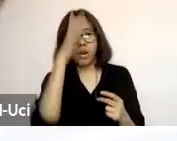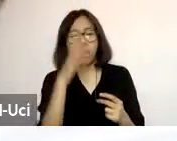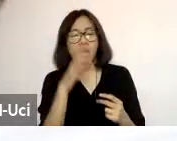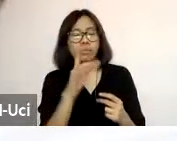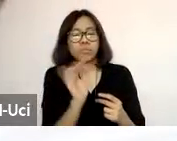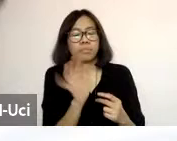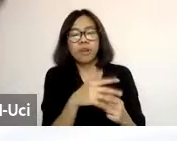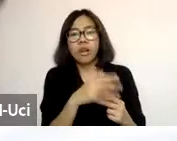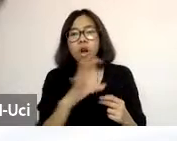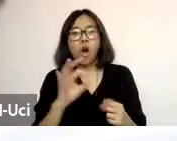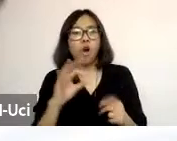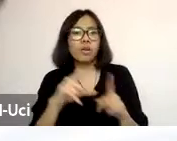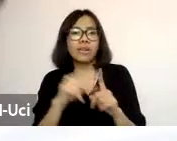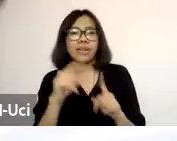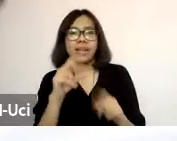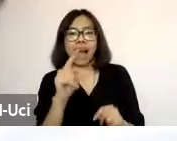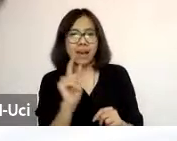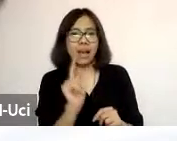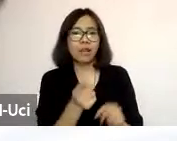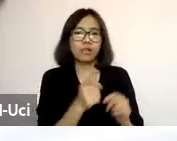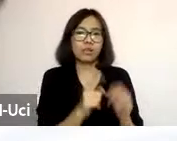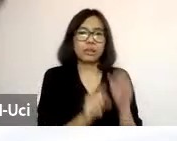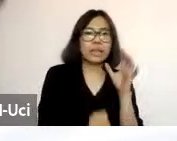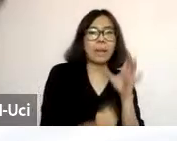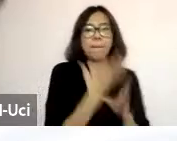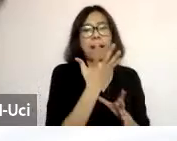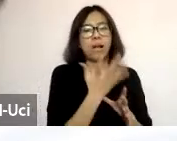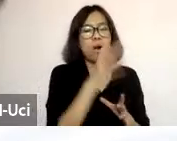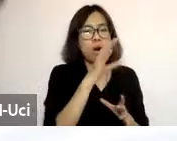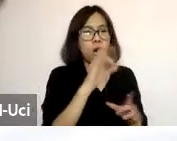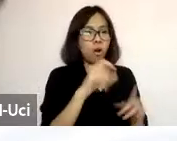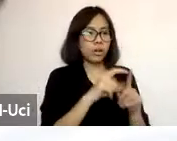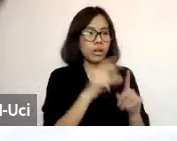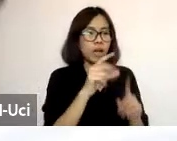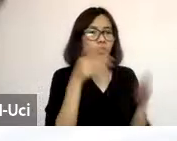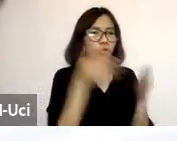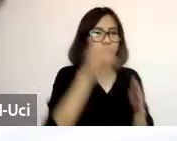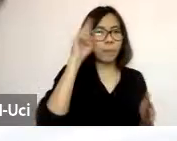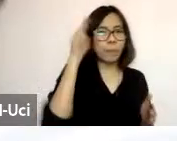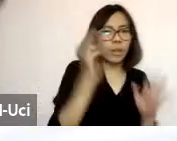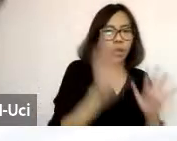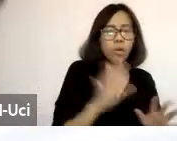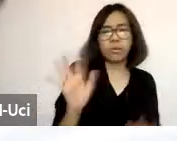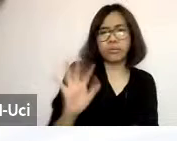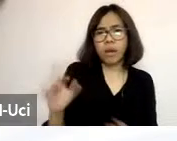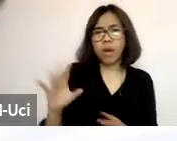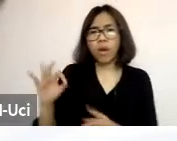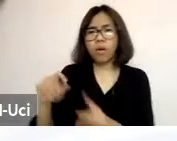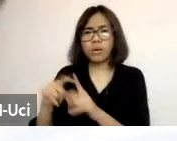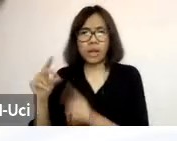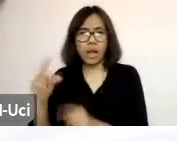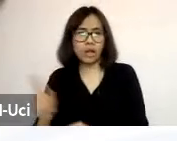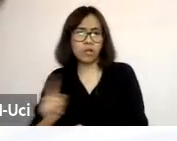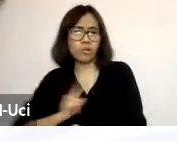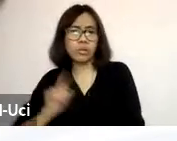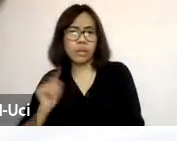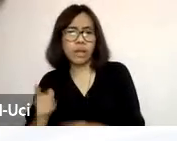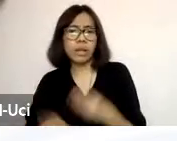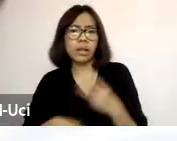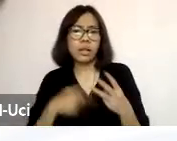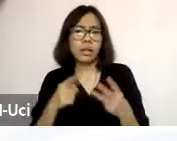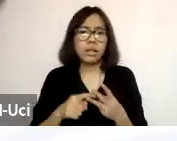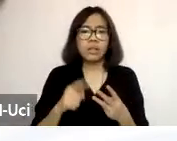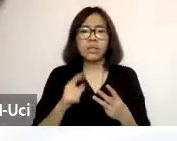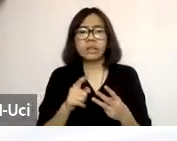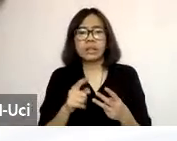provider karena aja provider juga tidak hanya publik tapi juga swasta lalu pelaku usaha dan juga konsumen dan warnes kita bangun